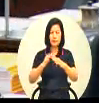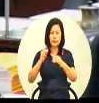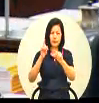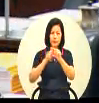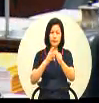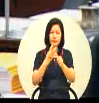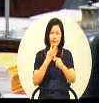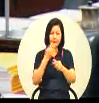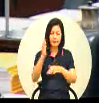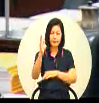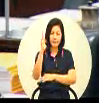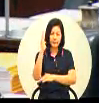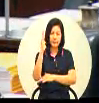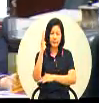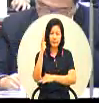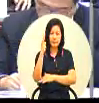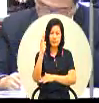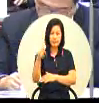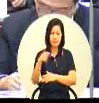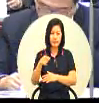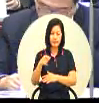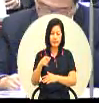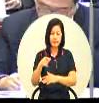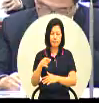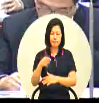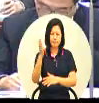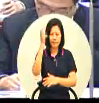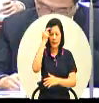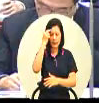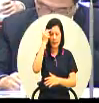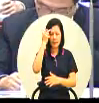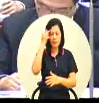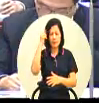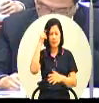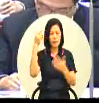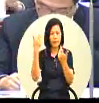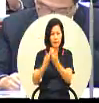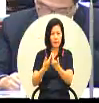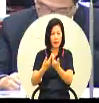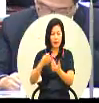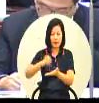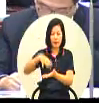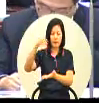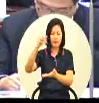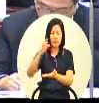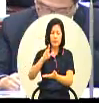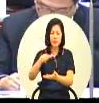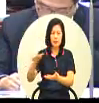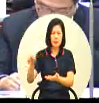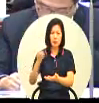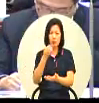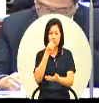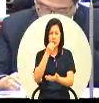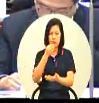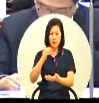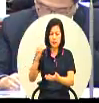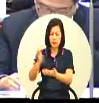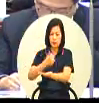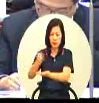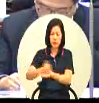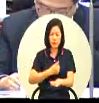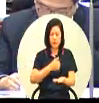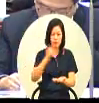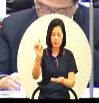都是坚决反对辐射食品 不管他来自任何国